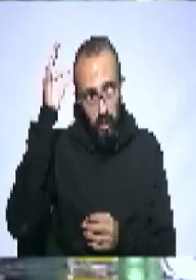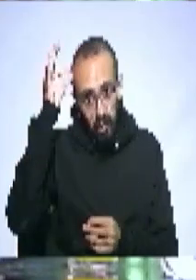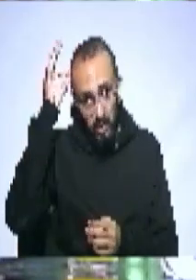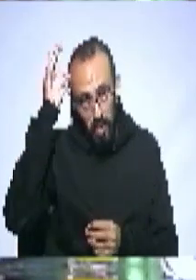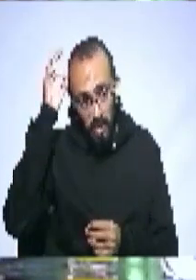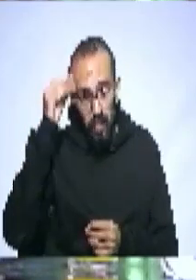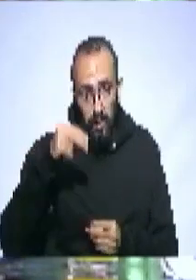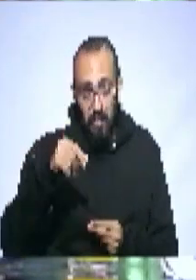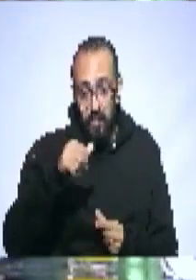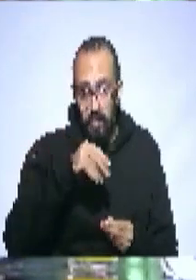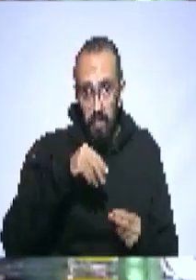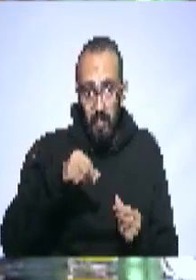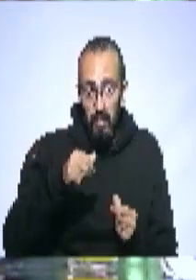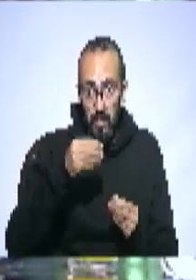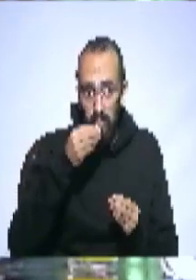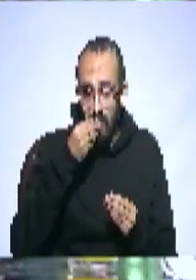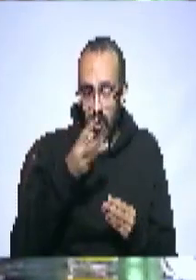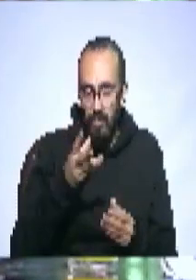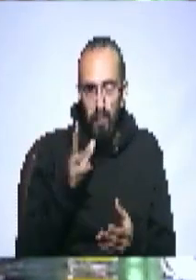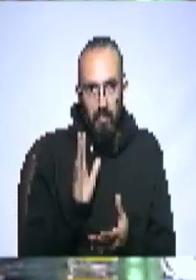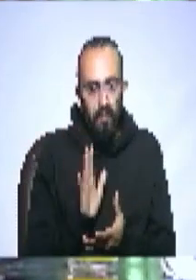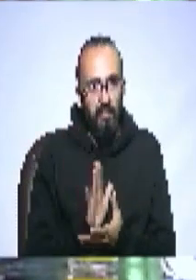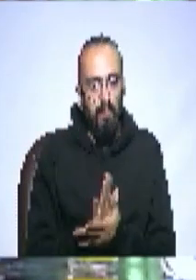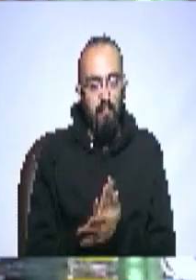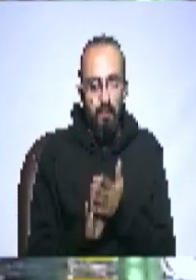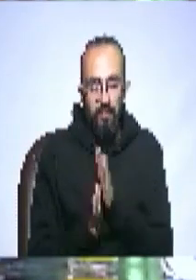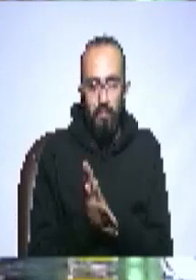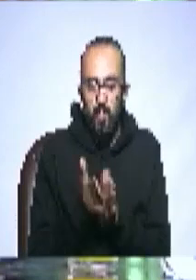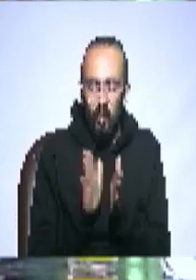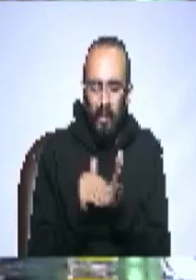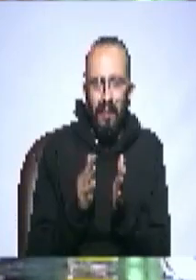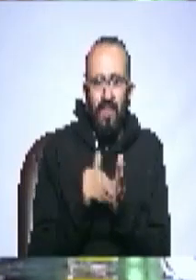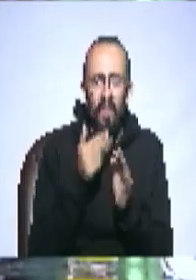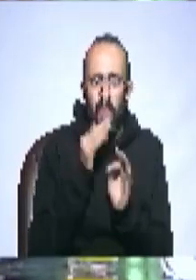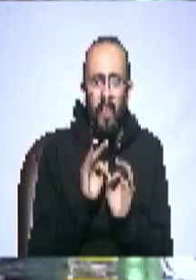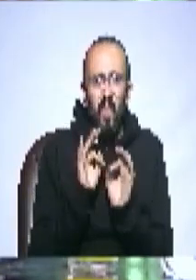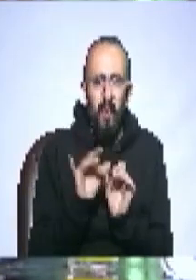دي معاها جميلة جدا، من غير لما